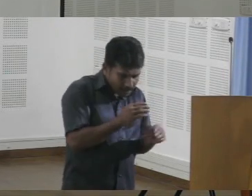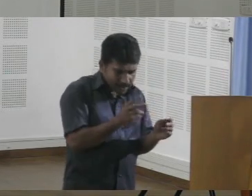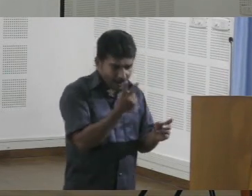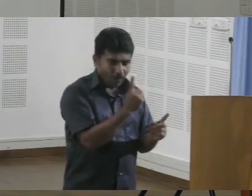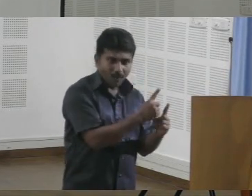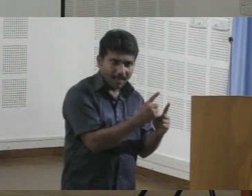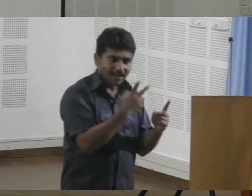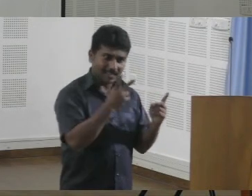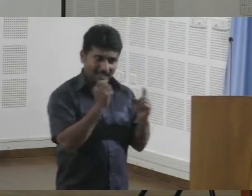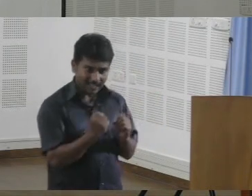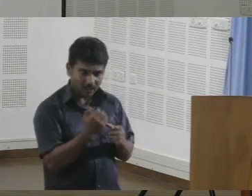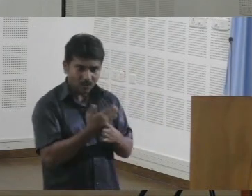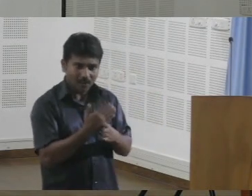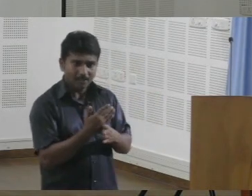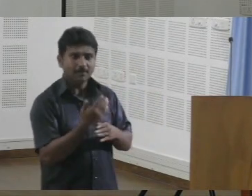തുടങ്ങി.